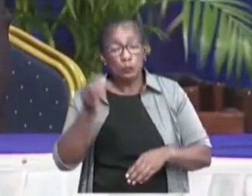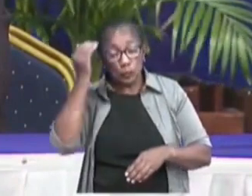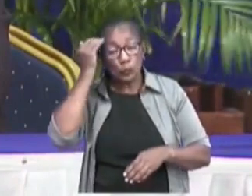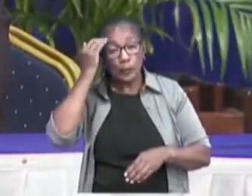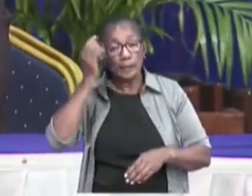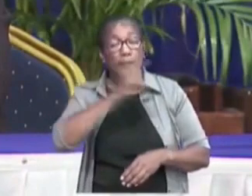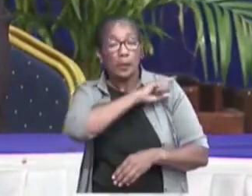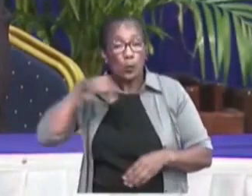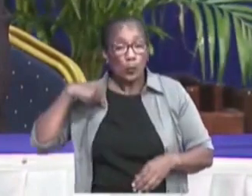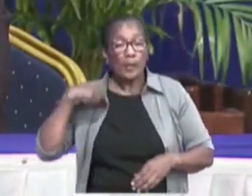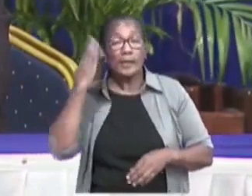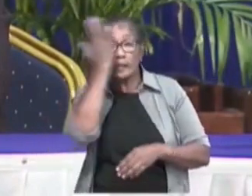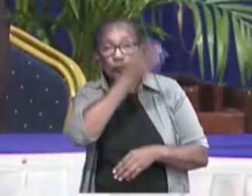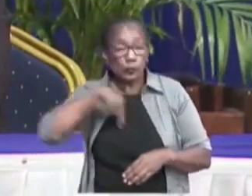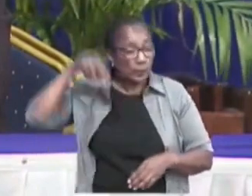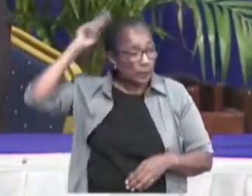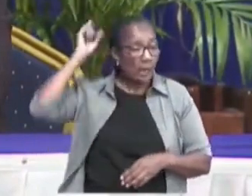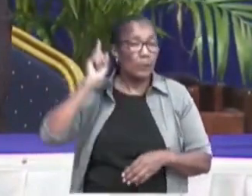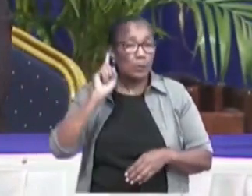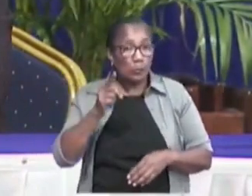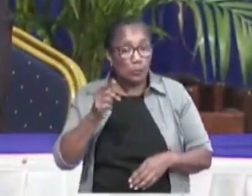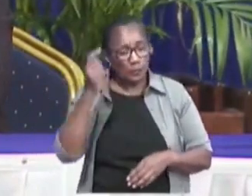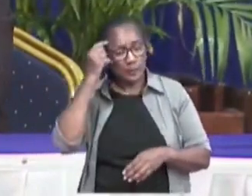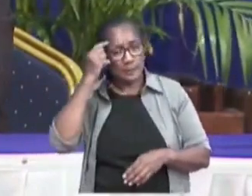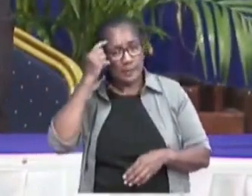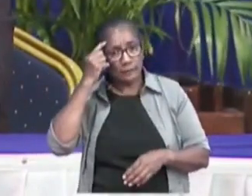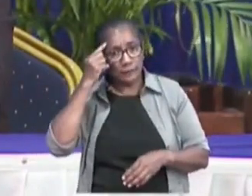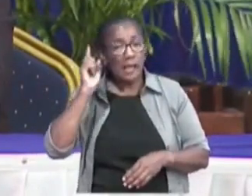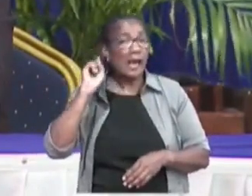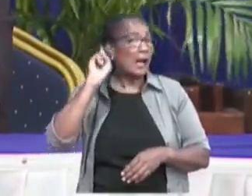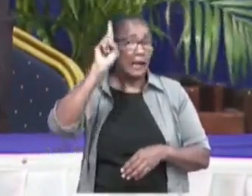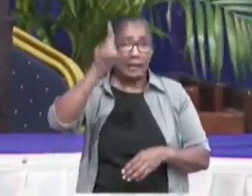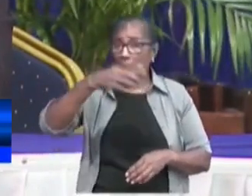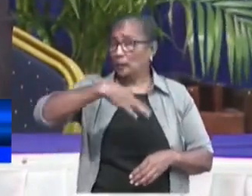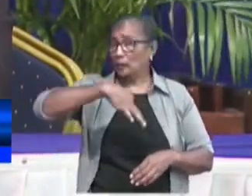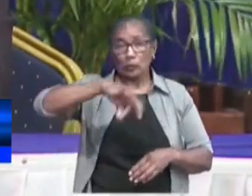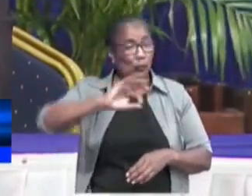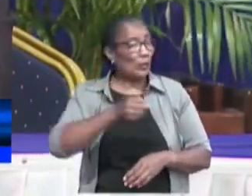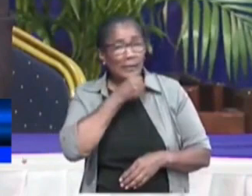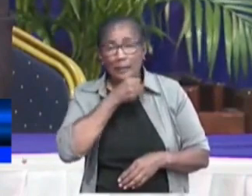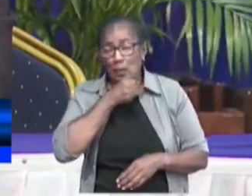als Suriname moeten beseffen dat wij niet teruggaan naar de oude situatie.